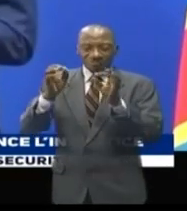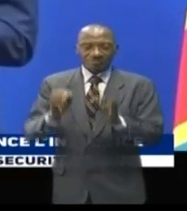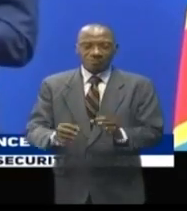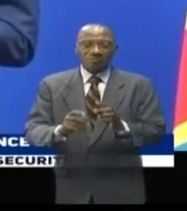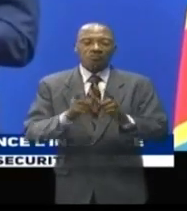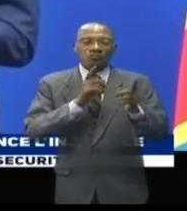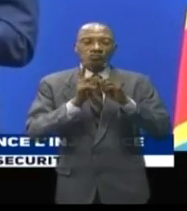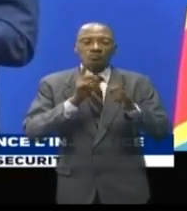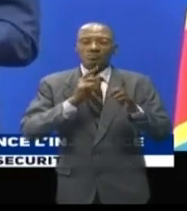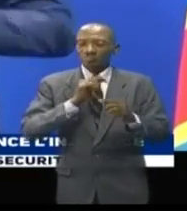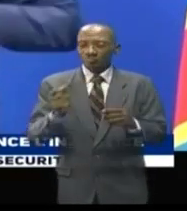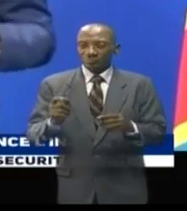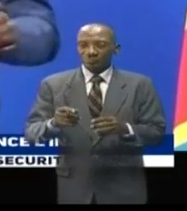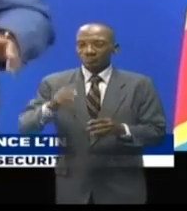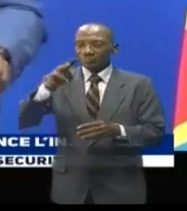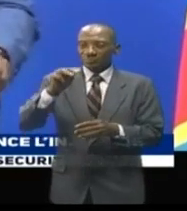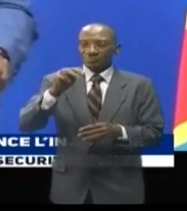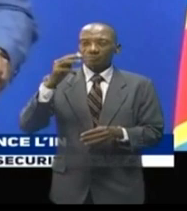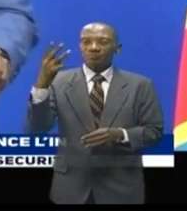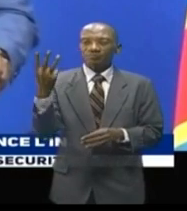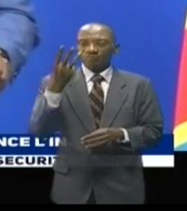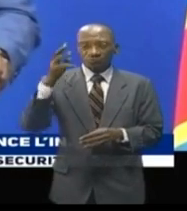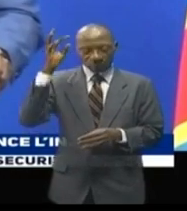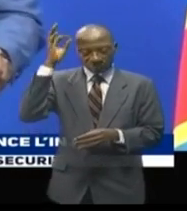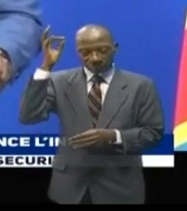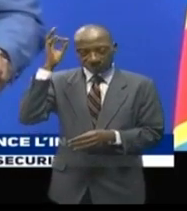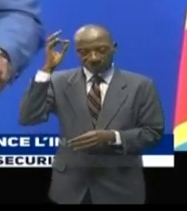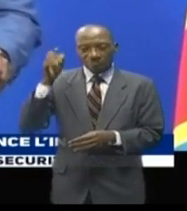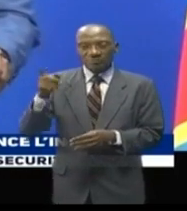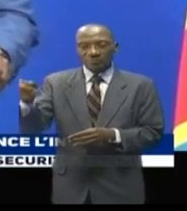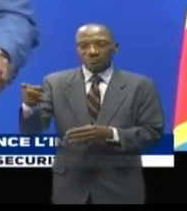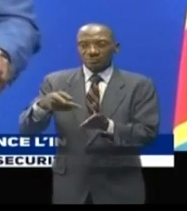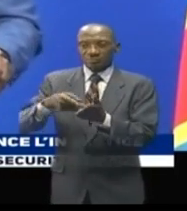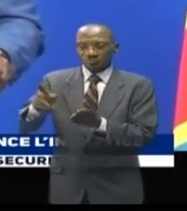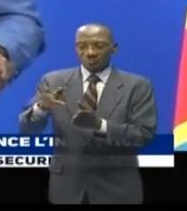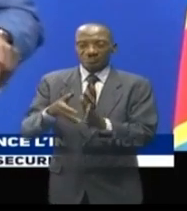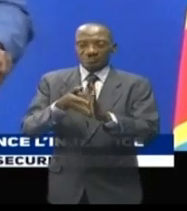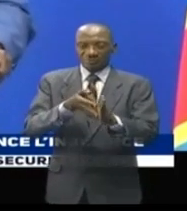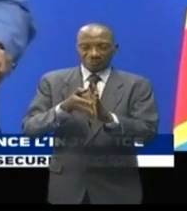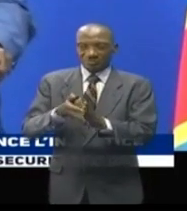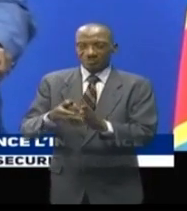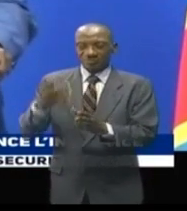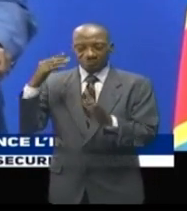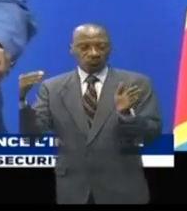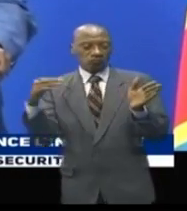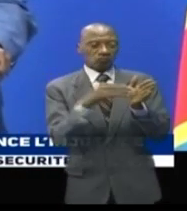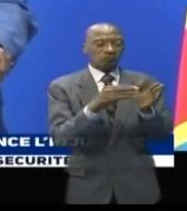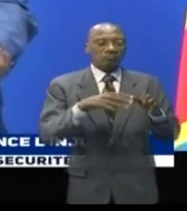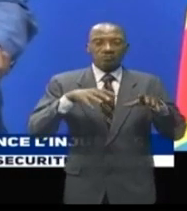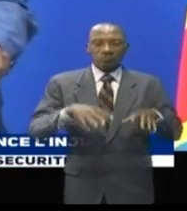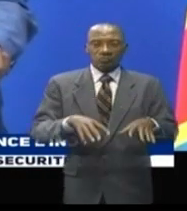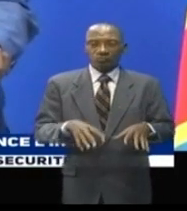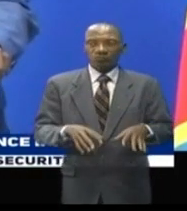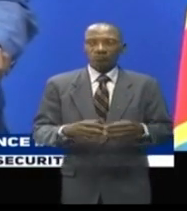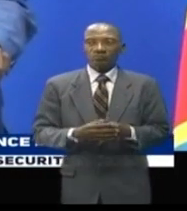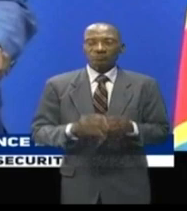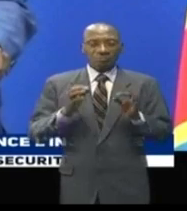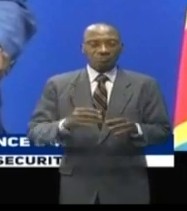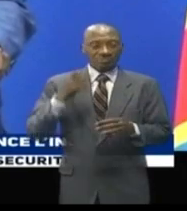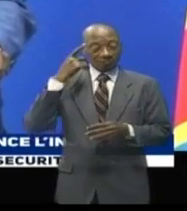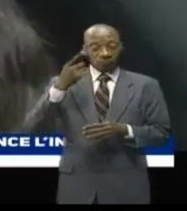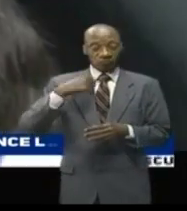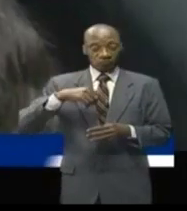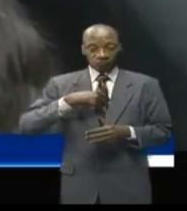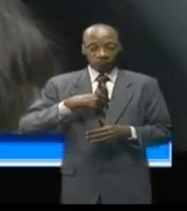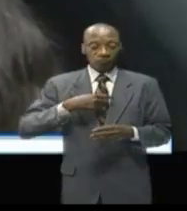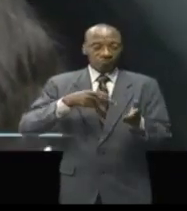combattre et un nom dit non si on doit vous vendre ça on doit déclarer est-ce que c'était pas une façon de nous